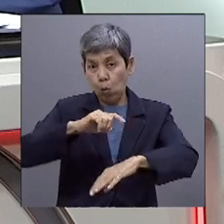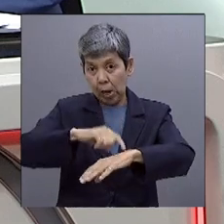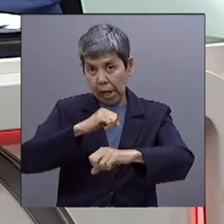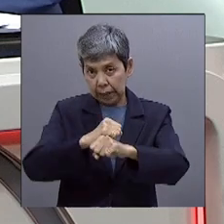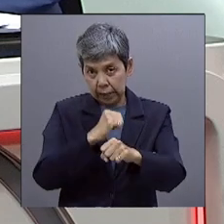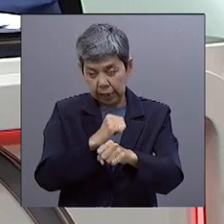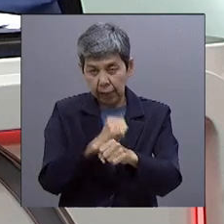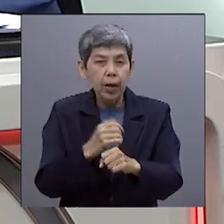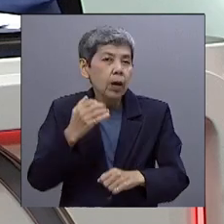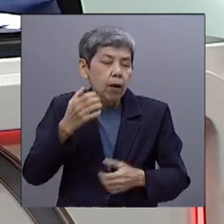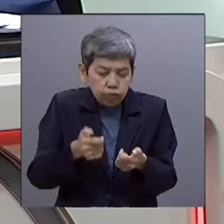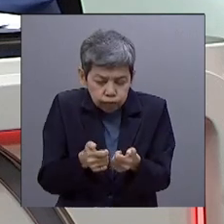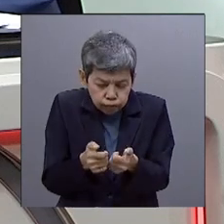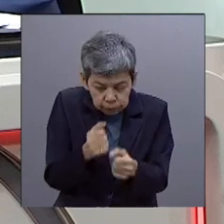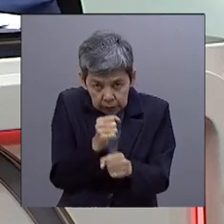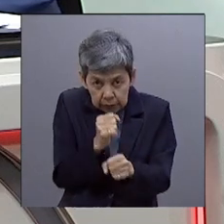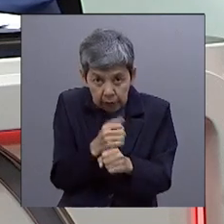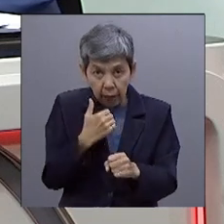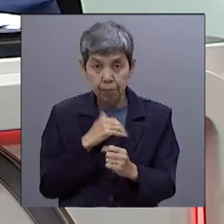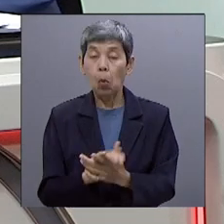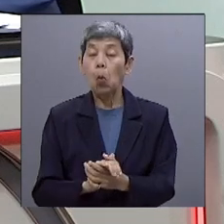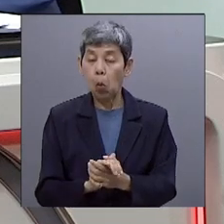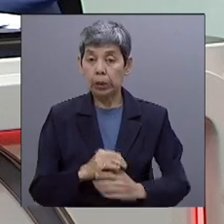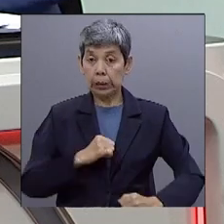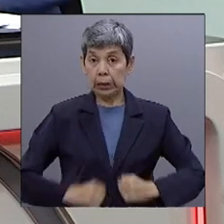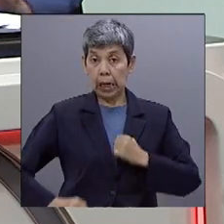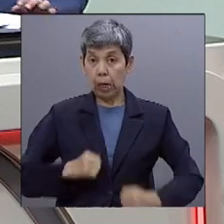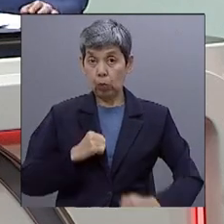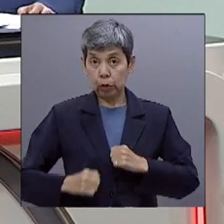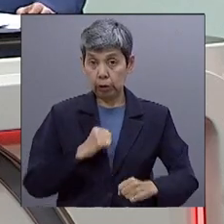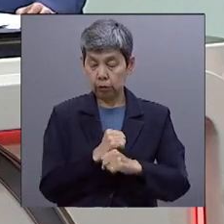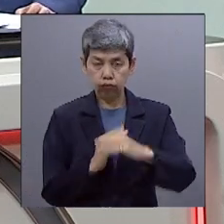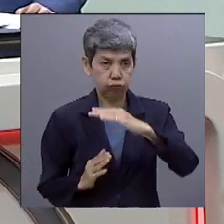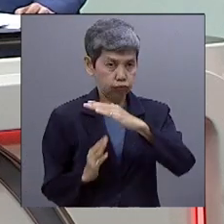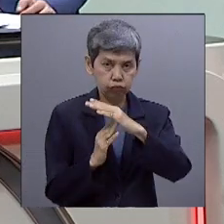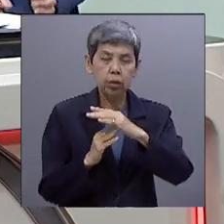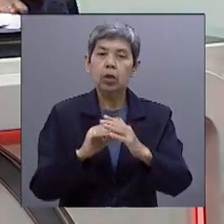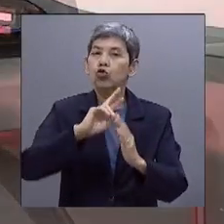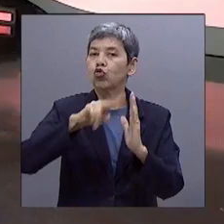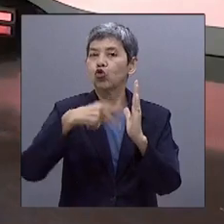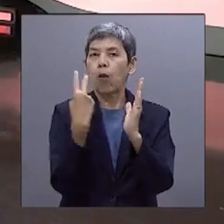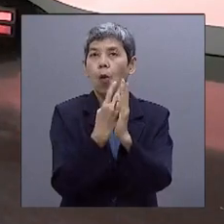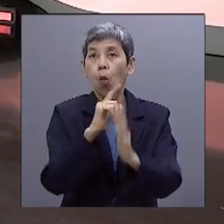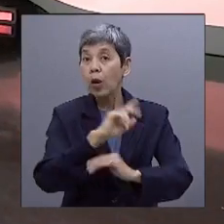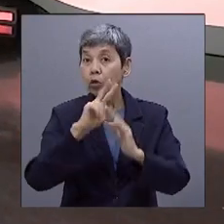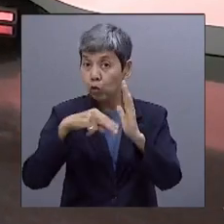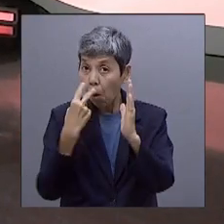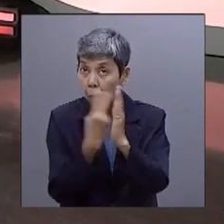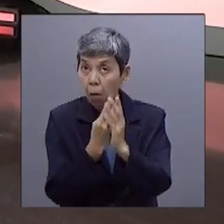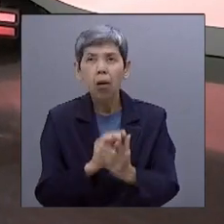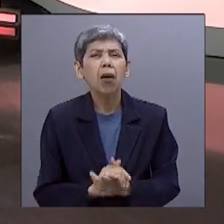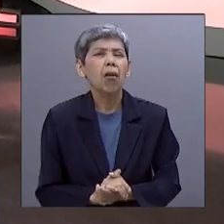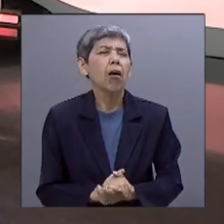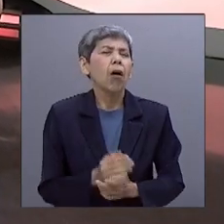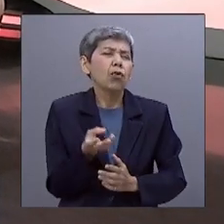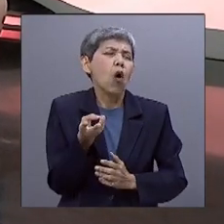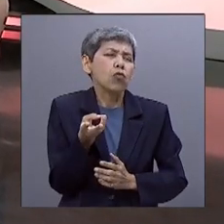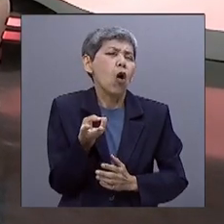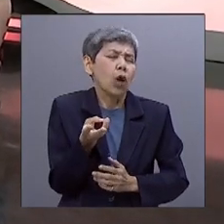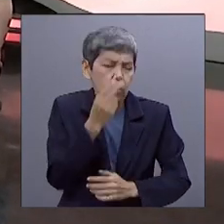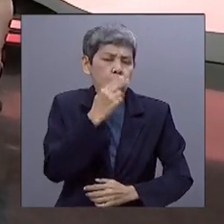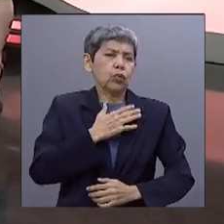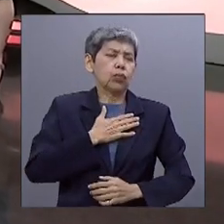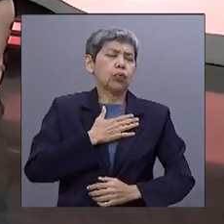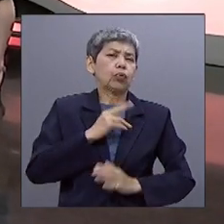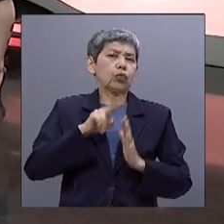ใช้งานโทรศัพท์มือถือสูงสุดเยาวชนจะใช้ได้ไม่เกิน 2ชั่วโมงต่อวันล่ะคะคุณเสาวลักษณ์น้อยมากเราฟังแล้วตกใจ